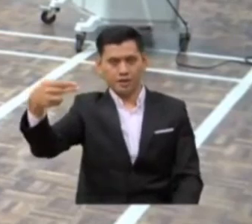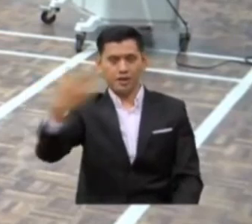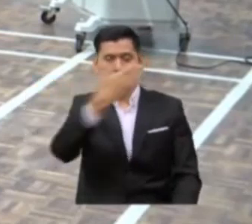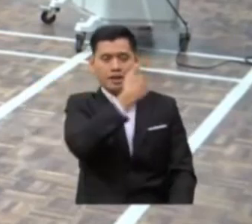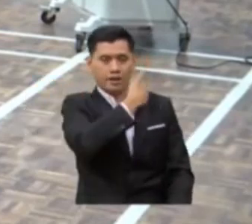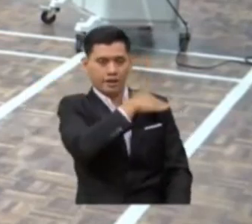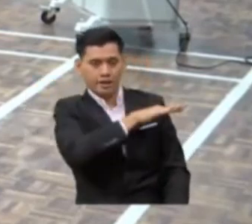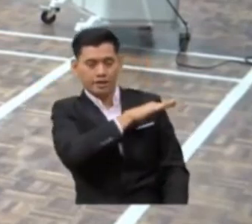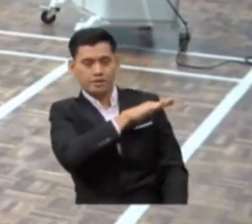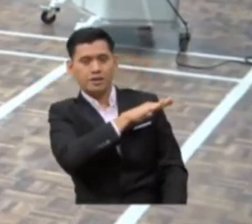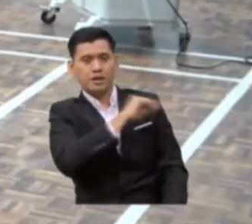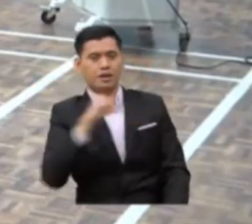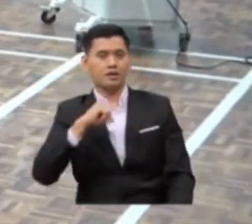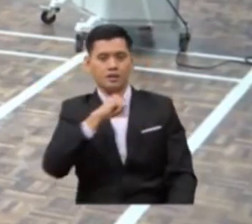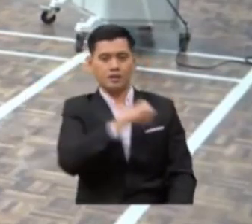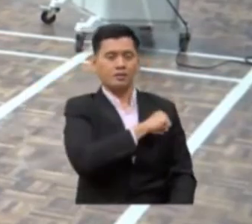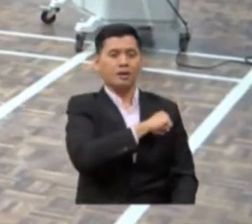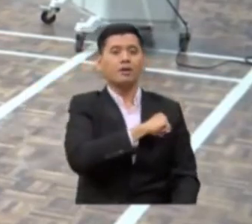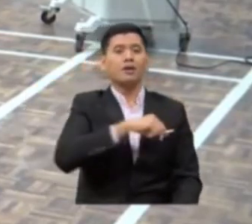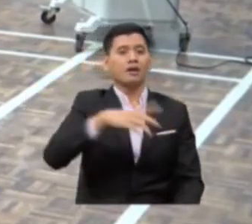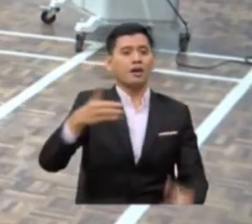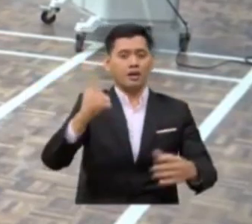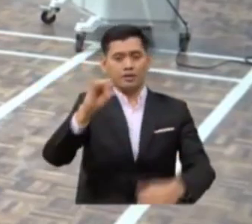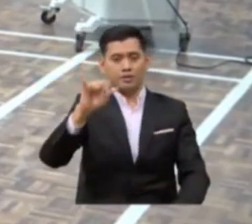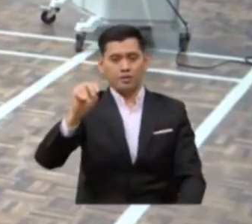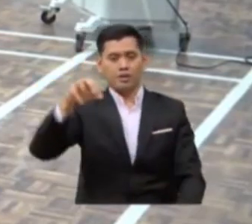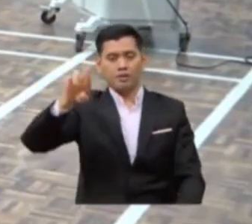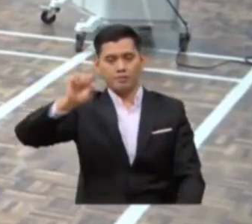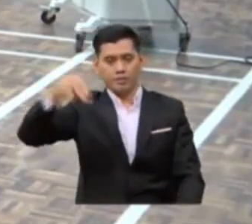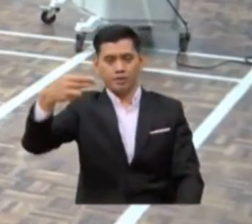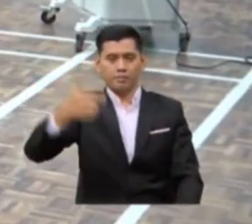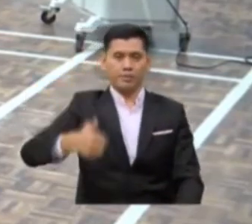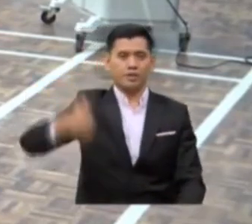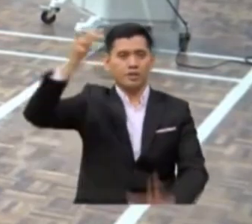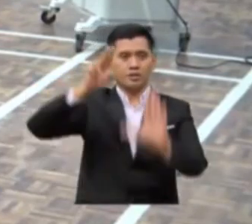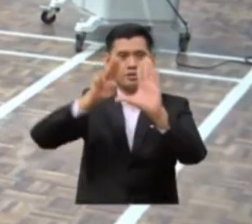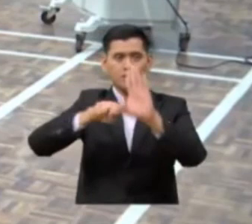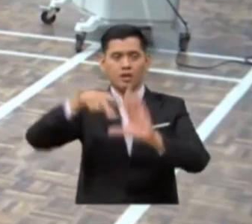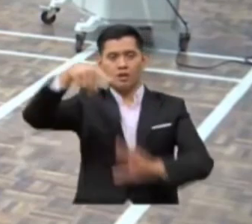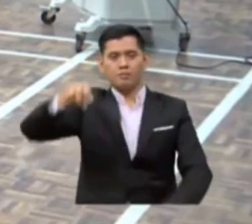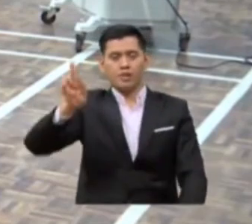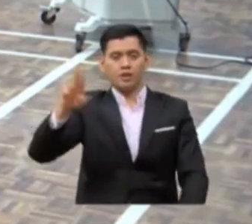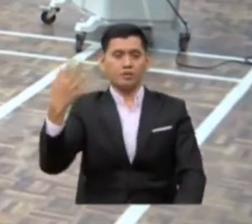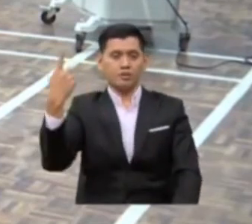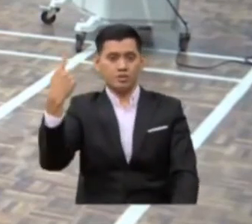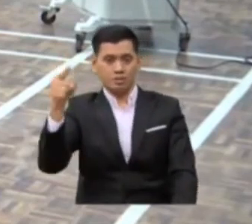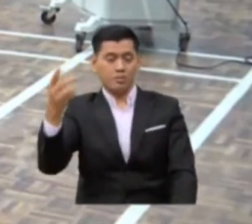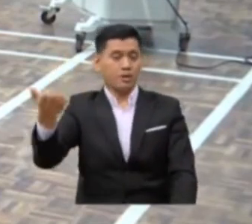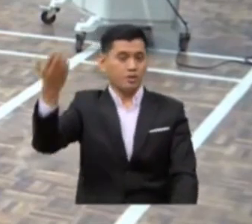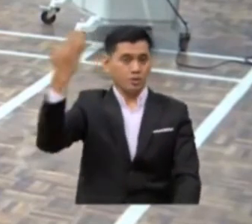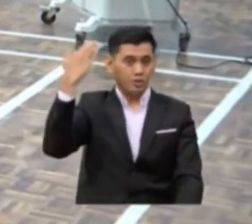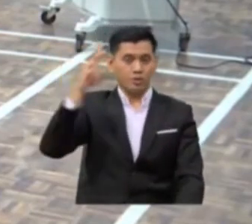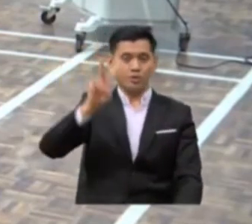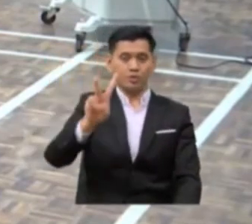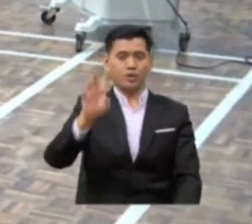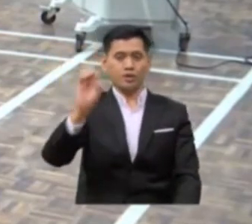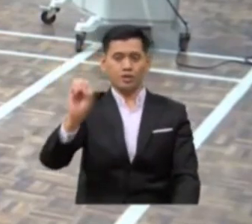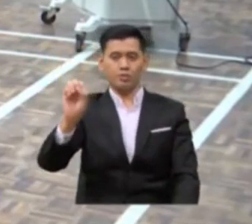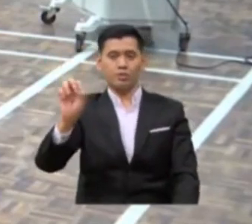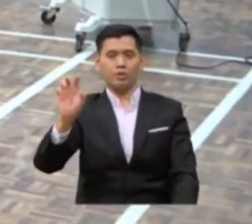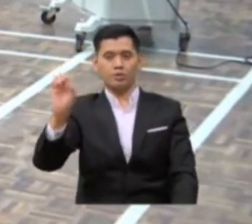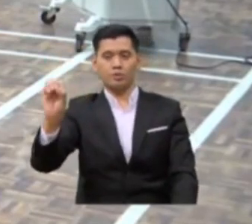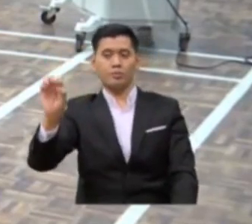bekas ahli Dewan Undangan Negeri Adun Paroi yang mana beliau memenangi kerusi itu pada PRU 11 yang lalu pada